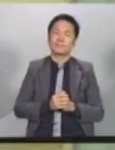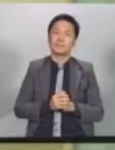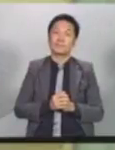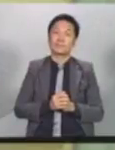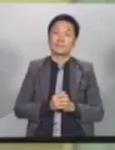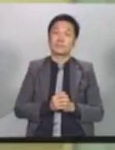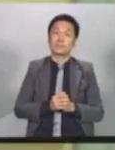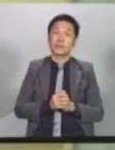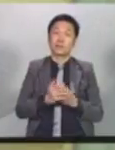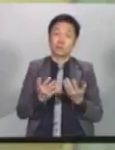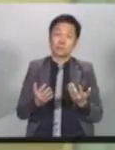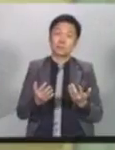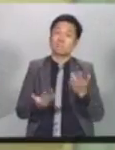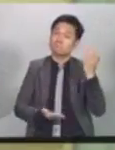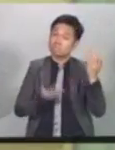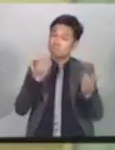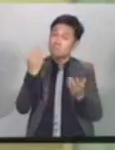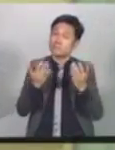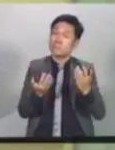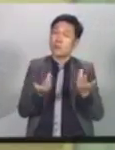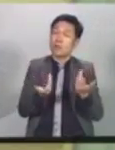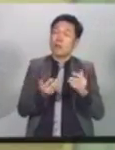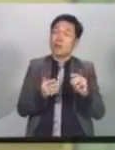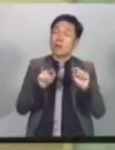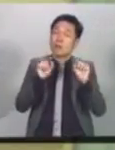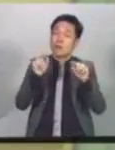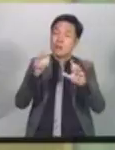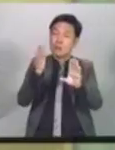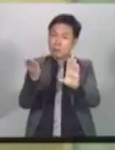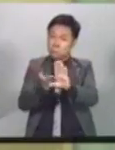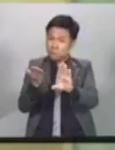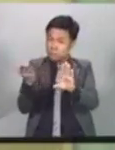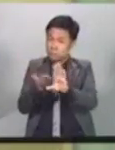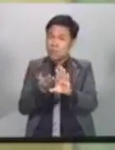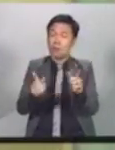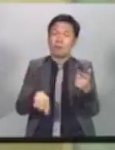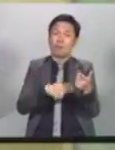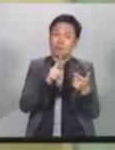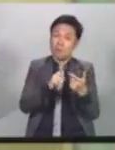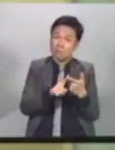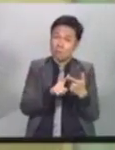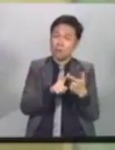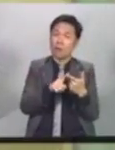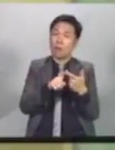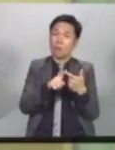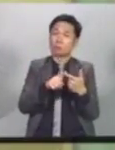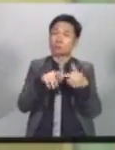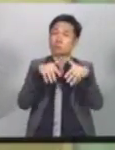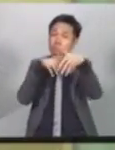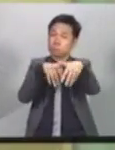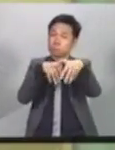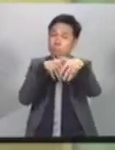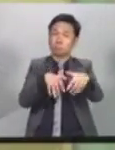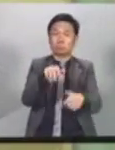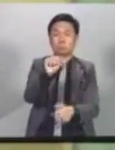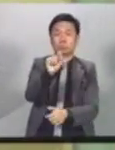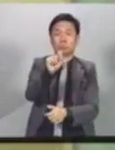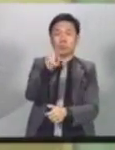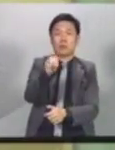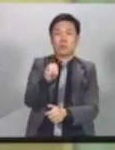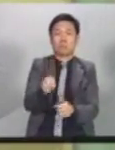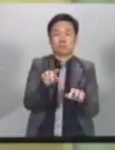akan berlaku kesesakan di bank dan juga di ATM machine.